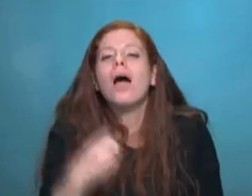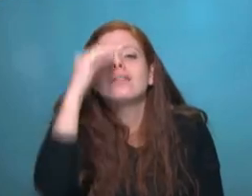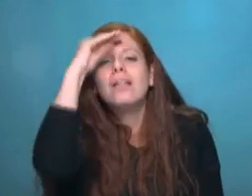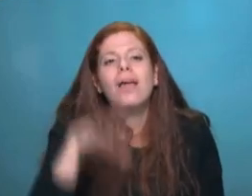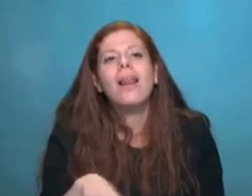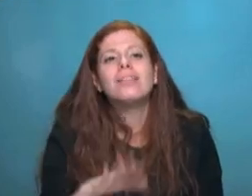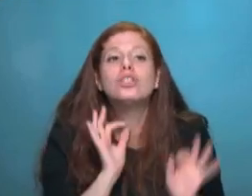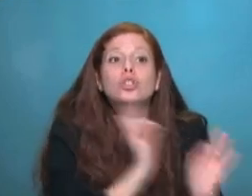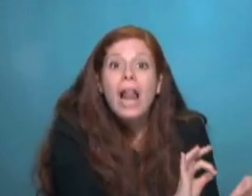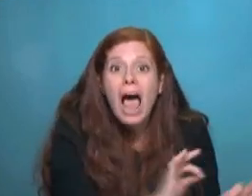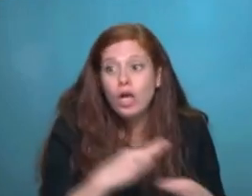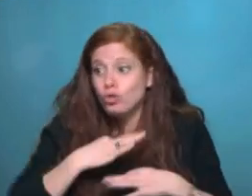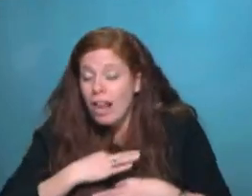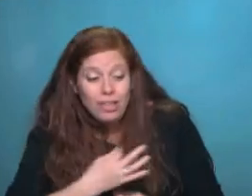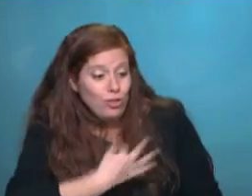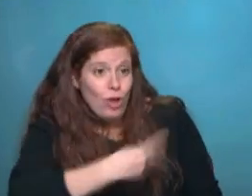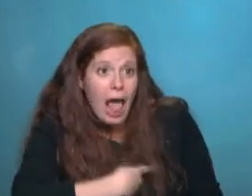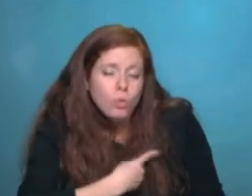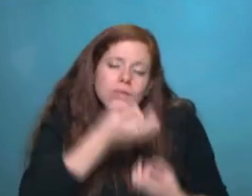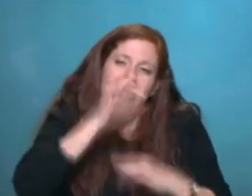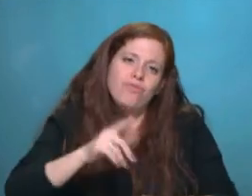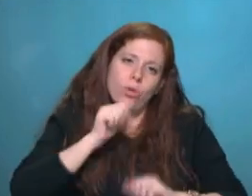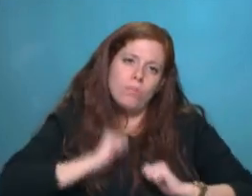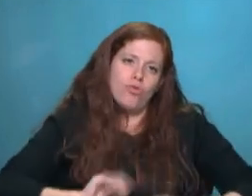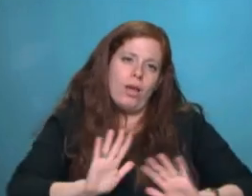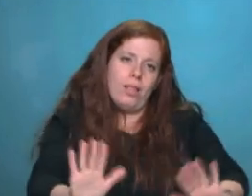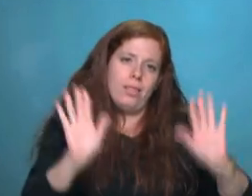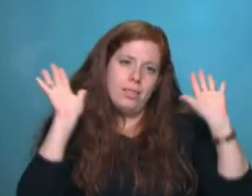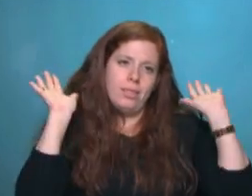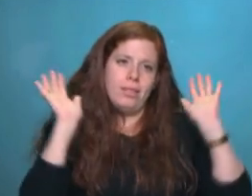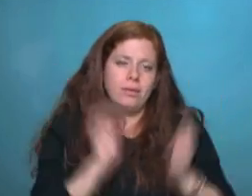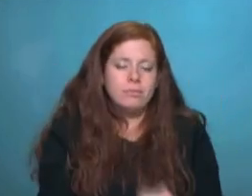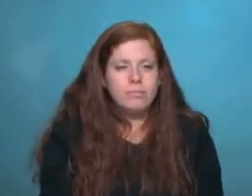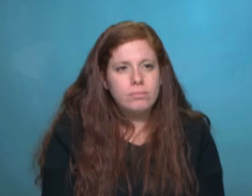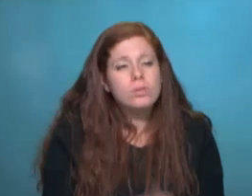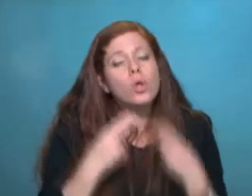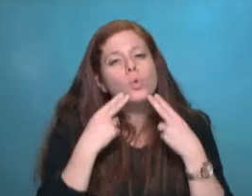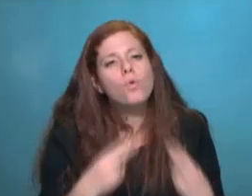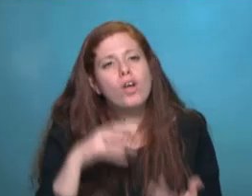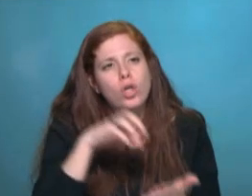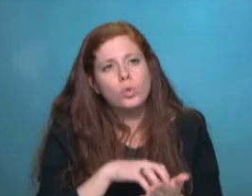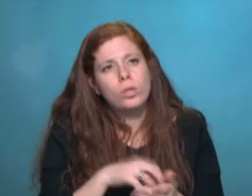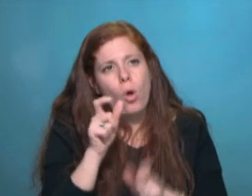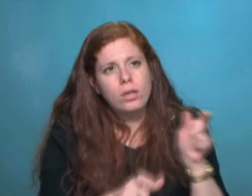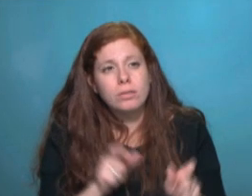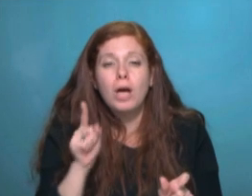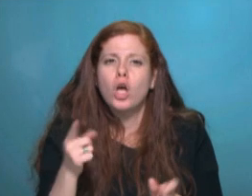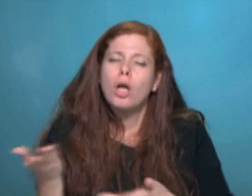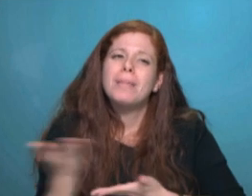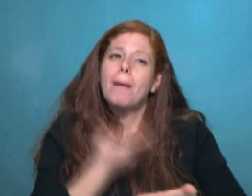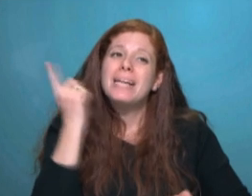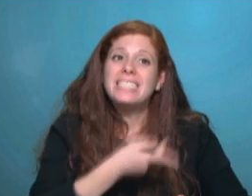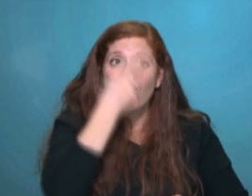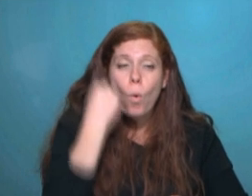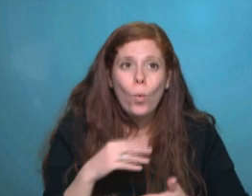שלה, שלי, שלנו, תעזבו אותי בשקט. תגובת רשות האוכלוסין והגירה. כאשר מתקבל צו הורות לרישום,